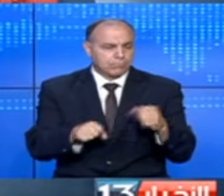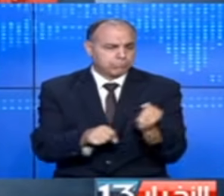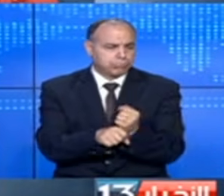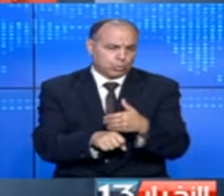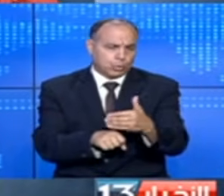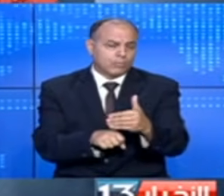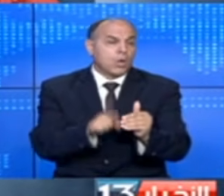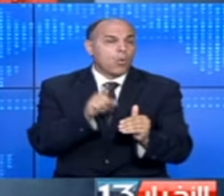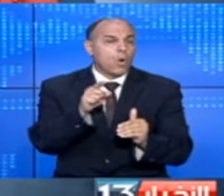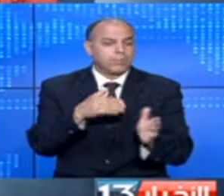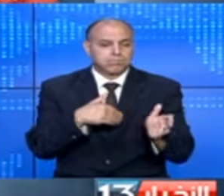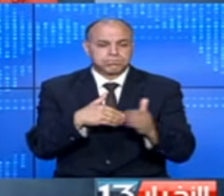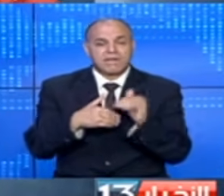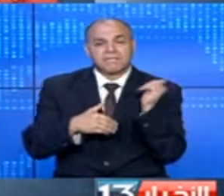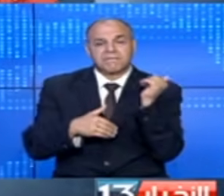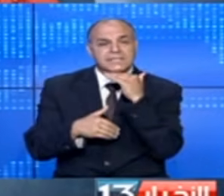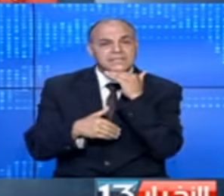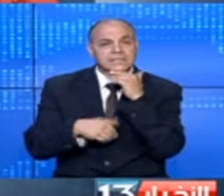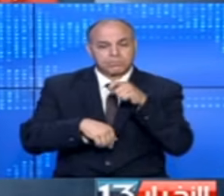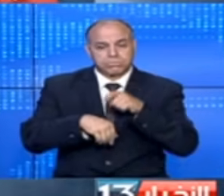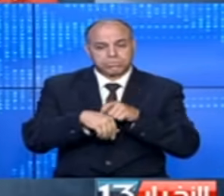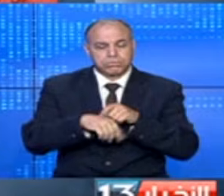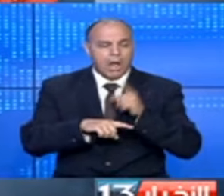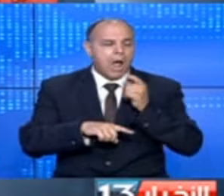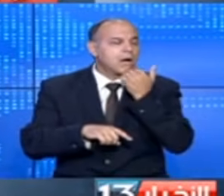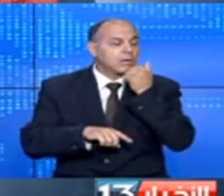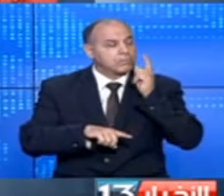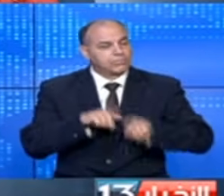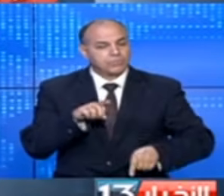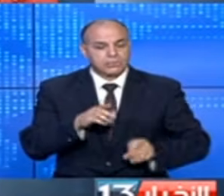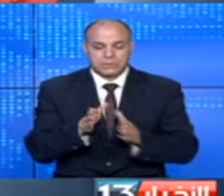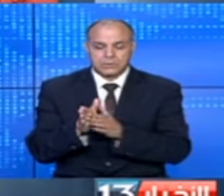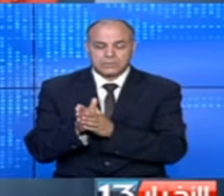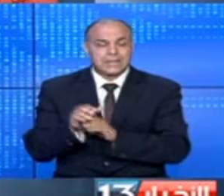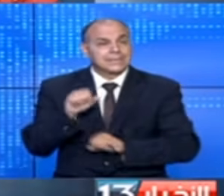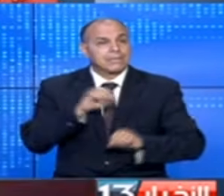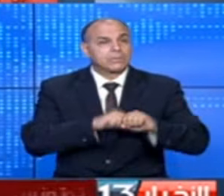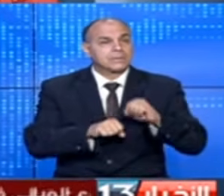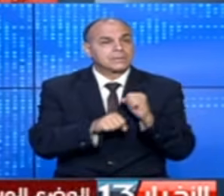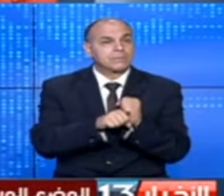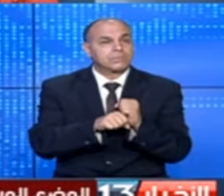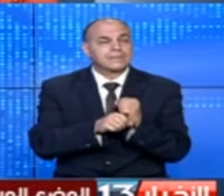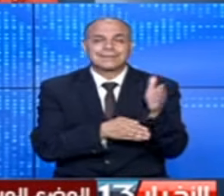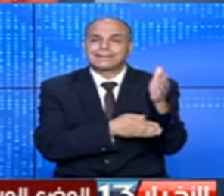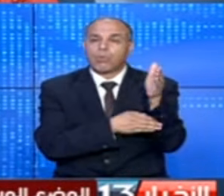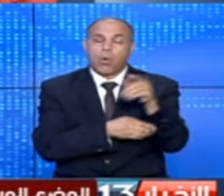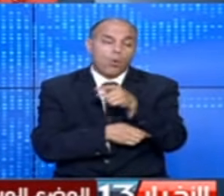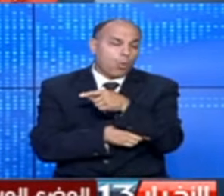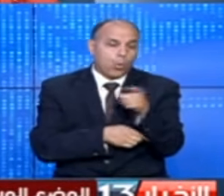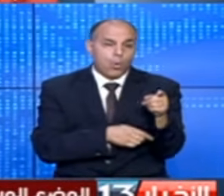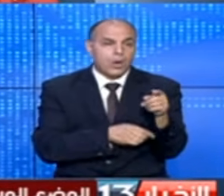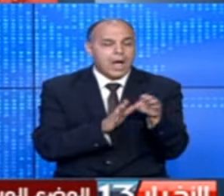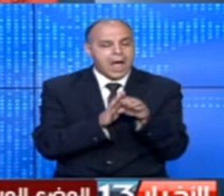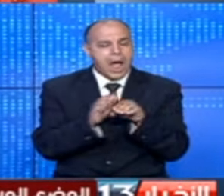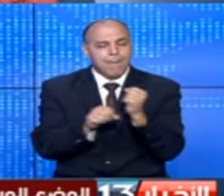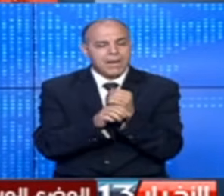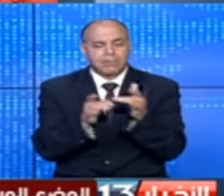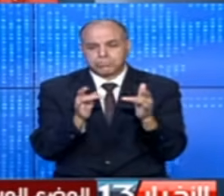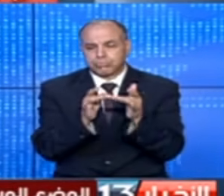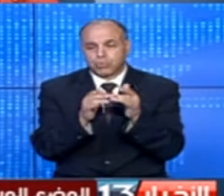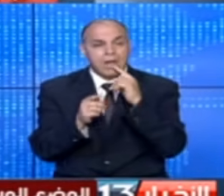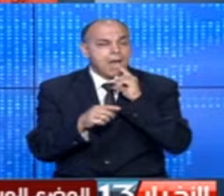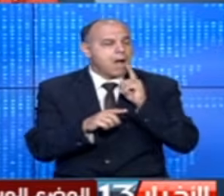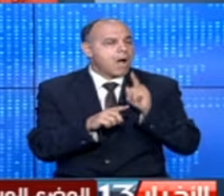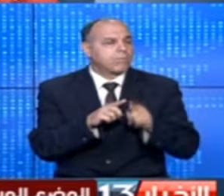نشاطها والغلق الفوري للمحلات المخالفة. تنظيم سير عمل المصالح العمومية عبر آلية العمل عن بعد،